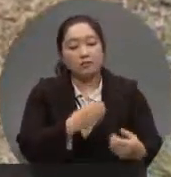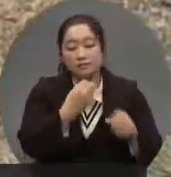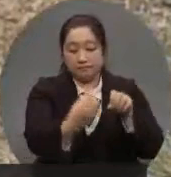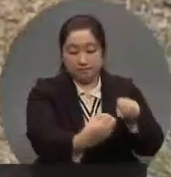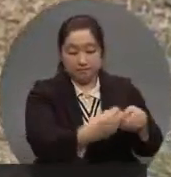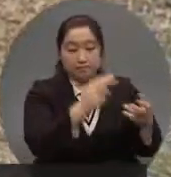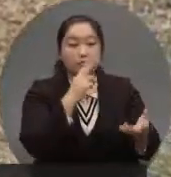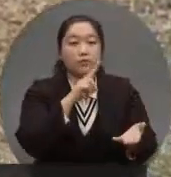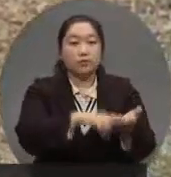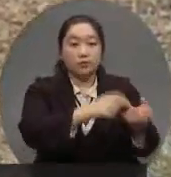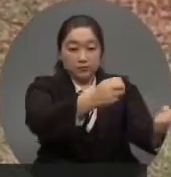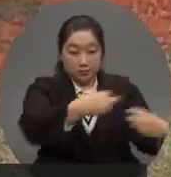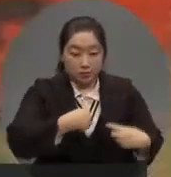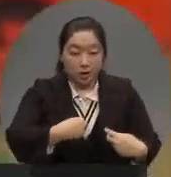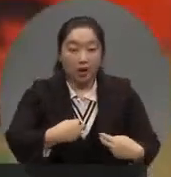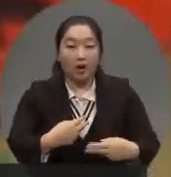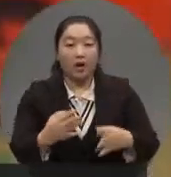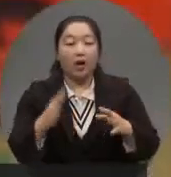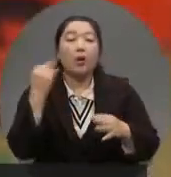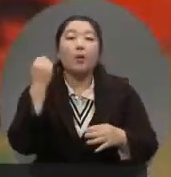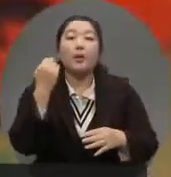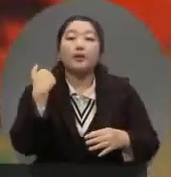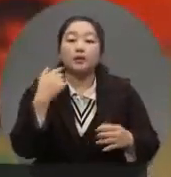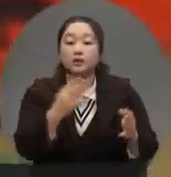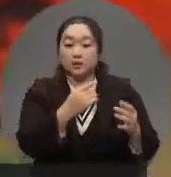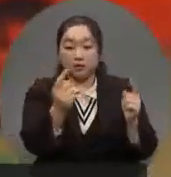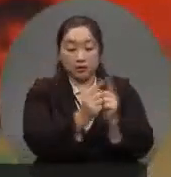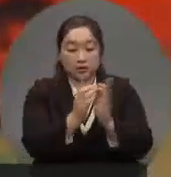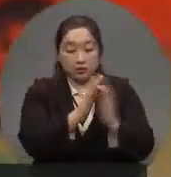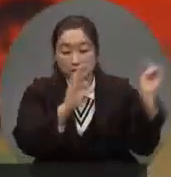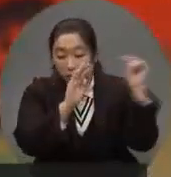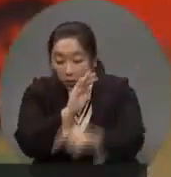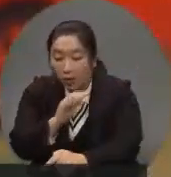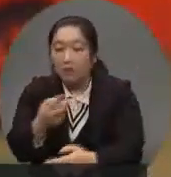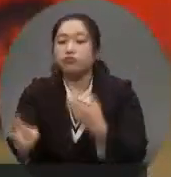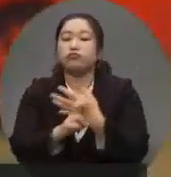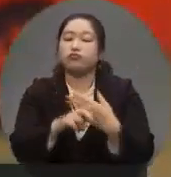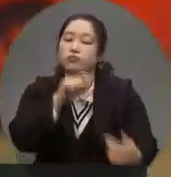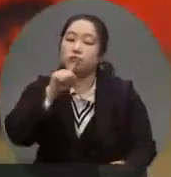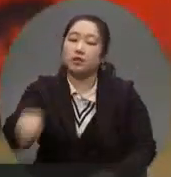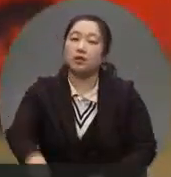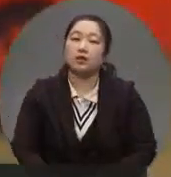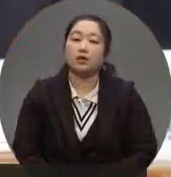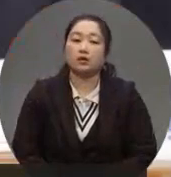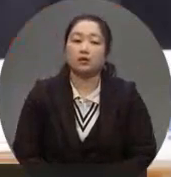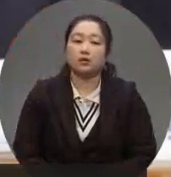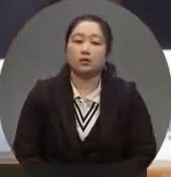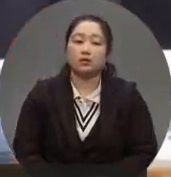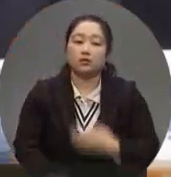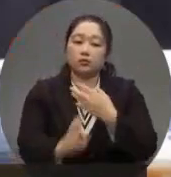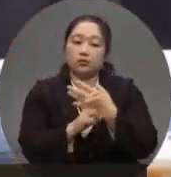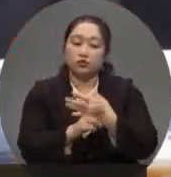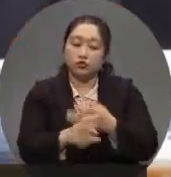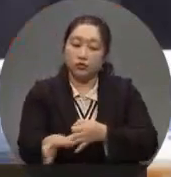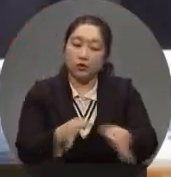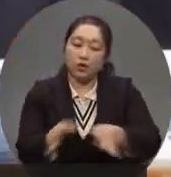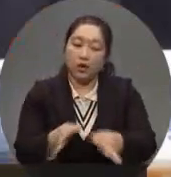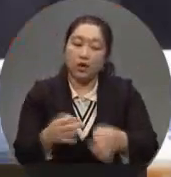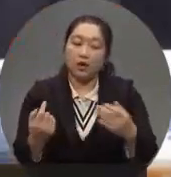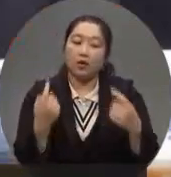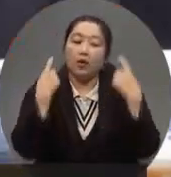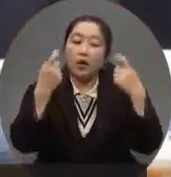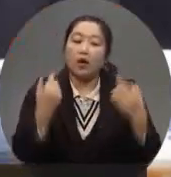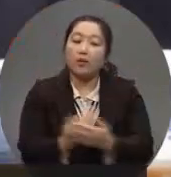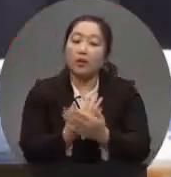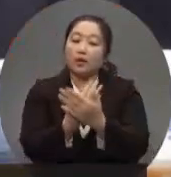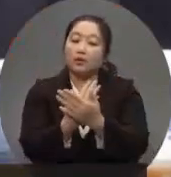보냈고 최근에는 현장을 직접 찾아와 불법이라고 지적한 사실도 확인됐습니다 불법 영업 행위가 청남대 관광할 수에 도움이